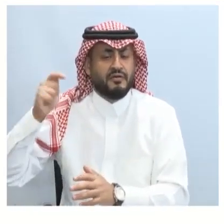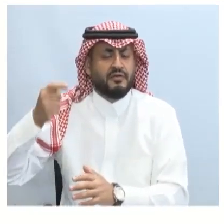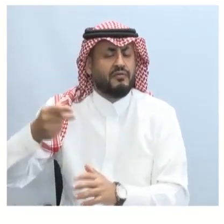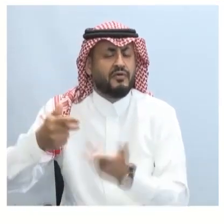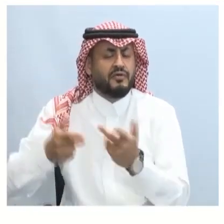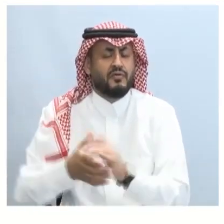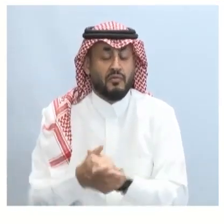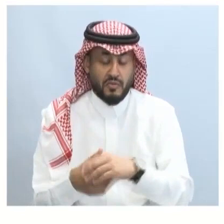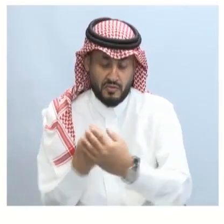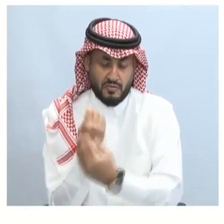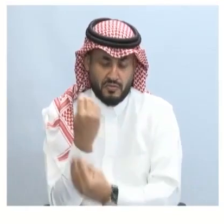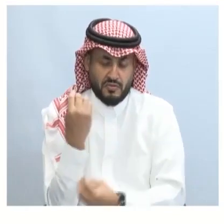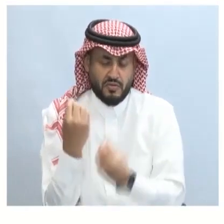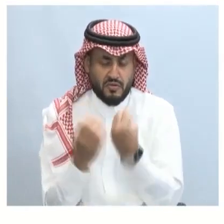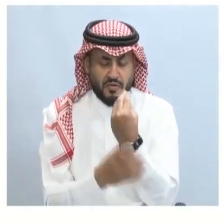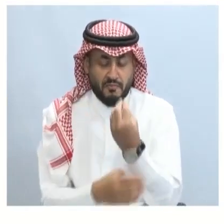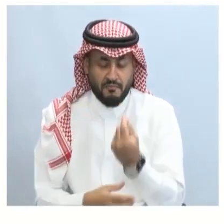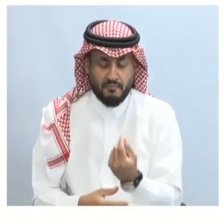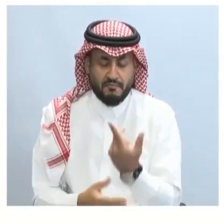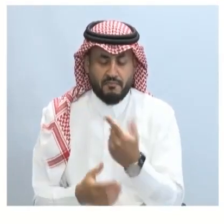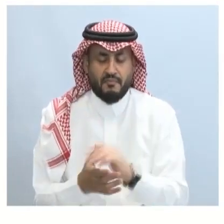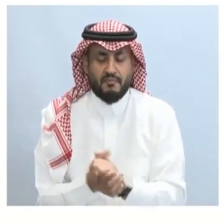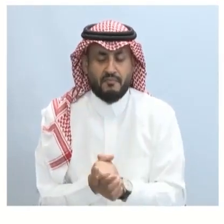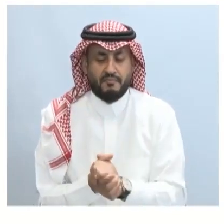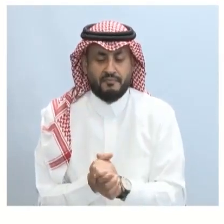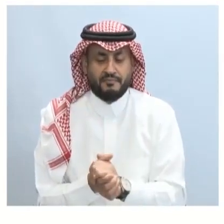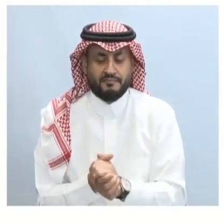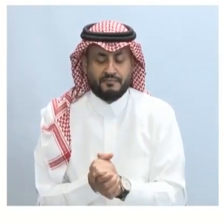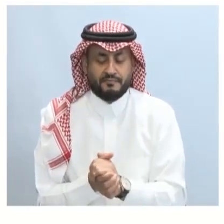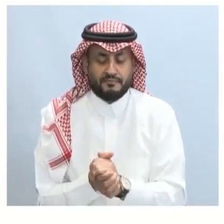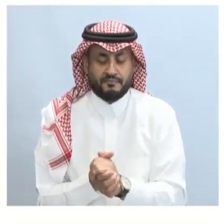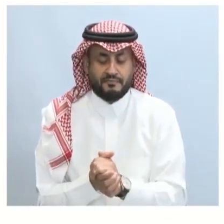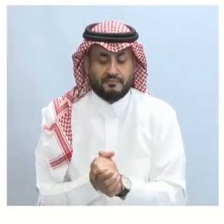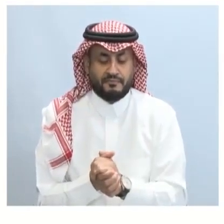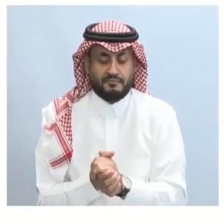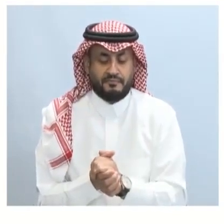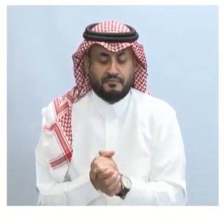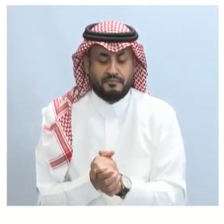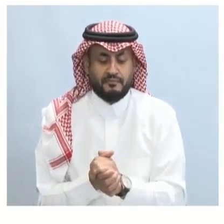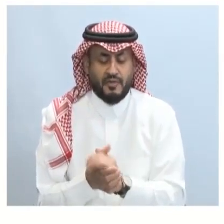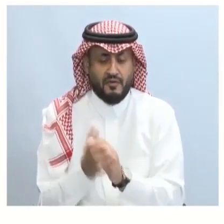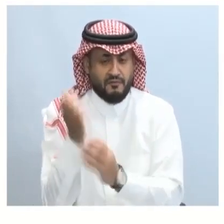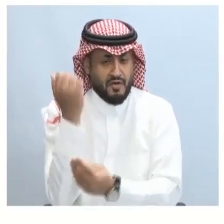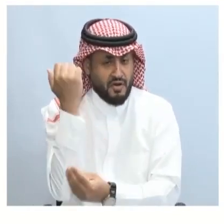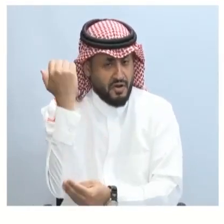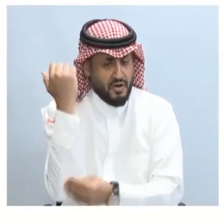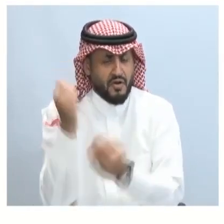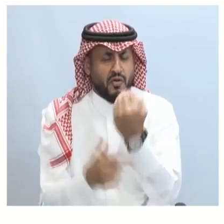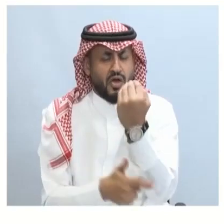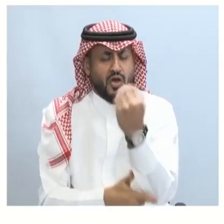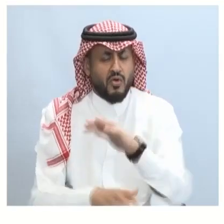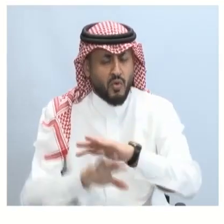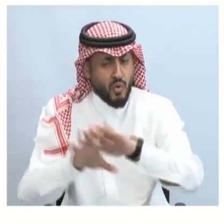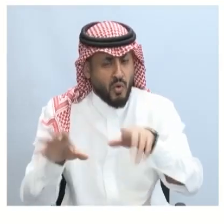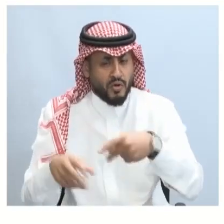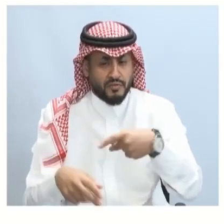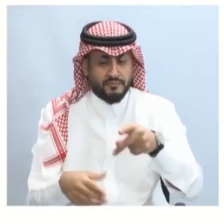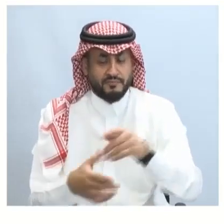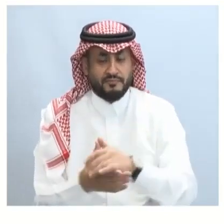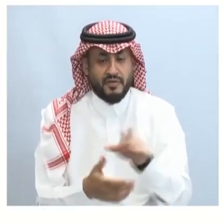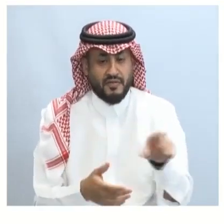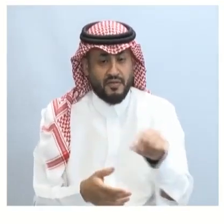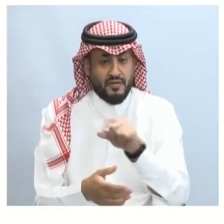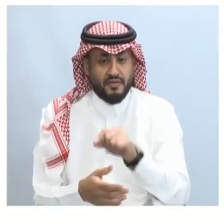يتمه ويكمله فيوصله مواضع على الوجه المشروع